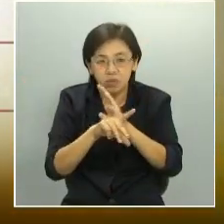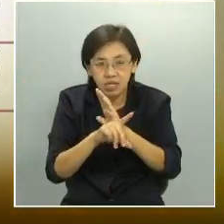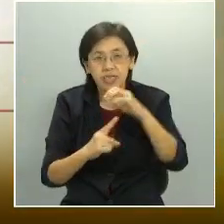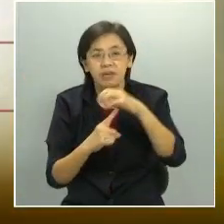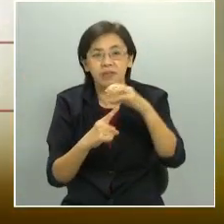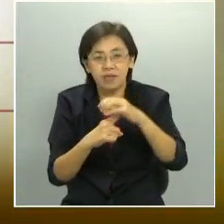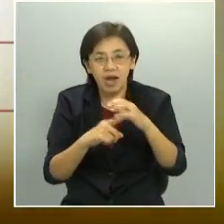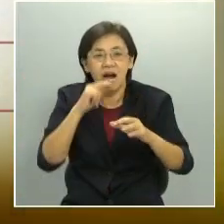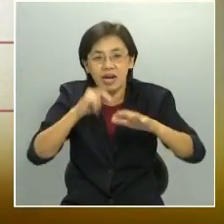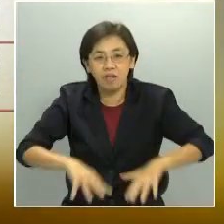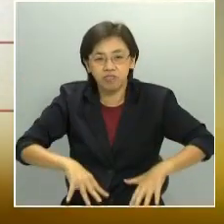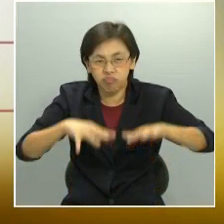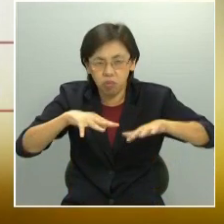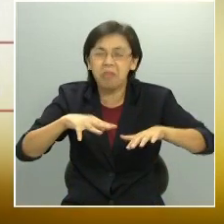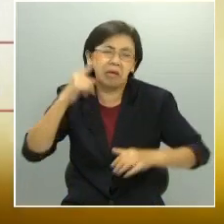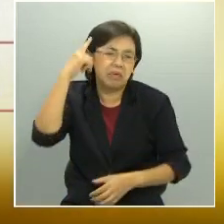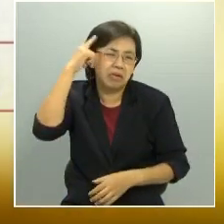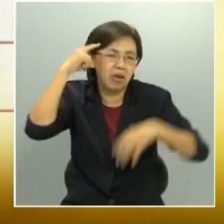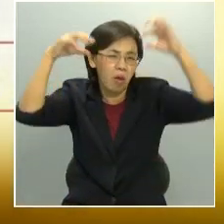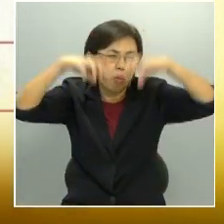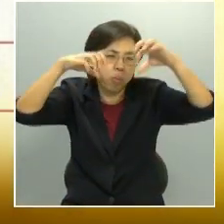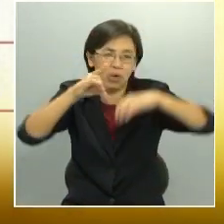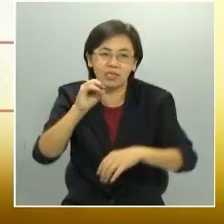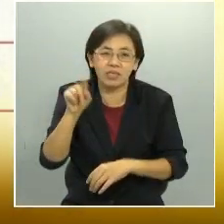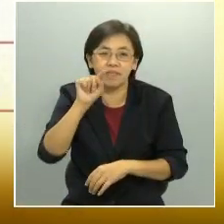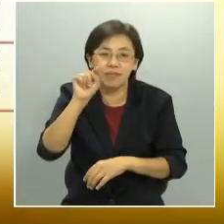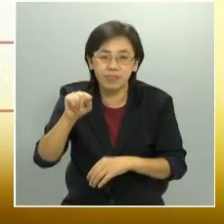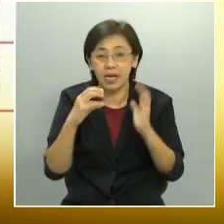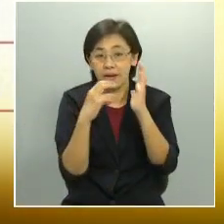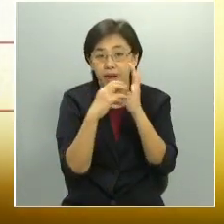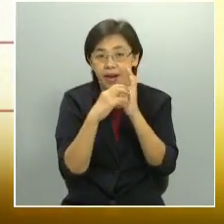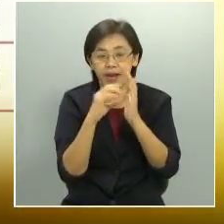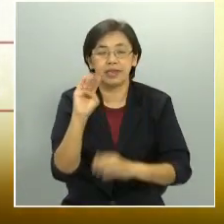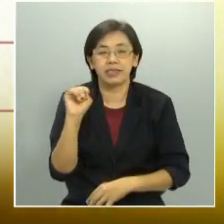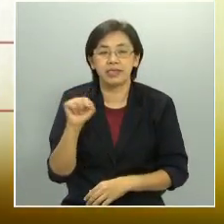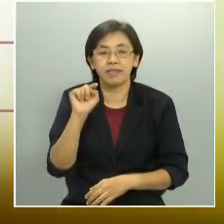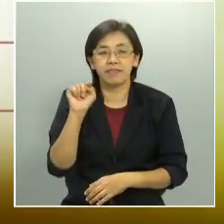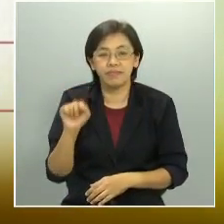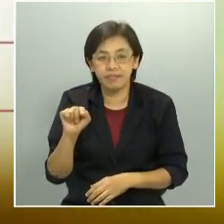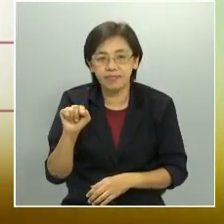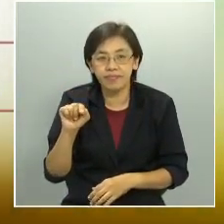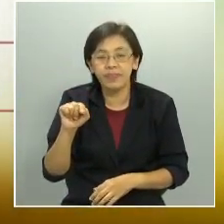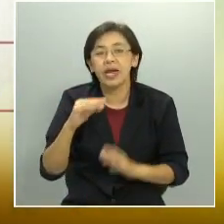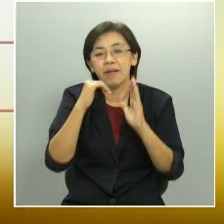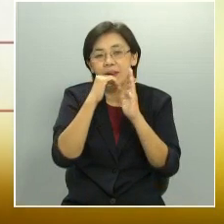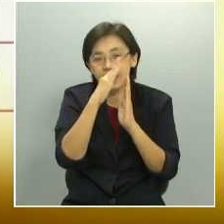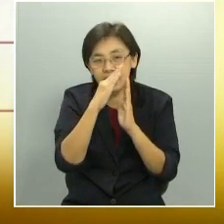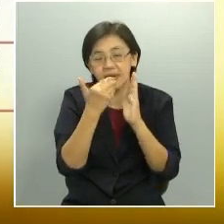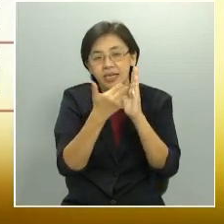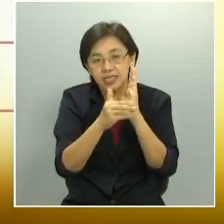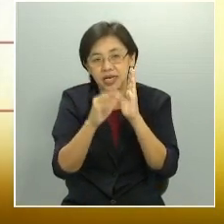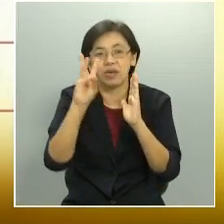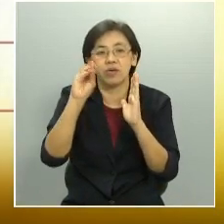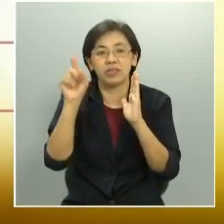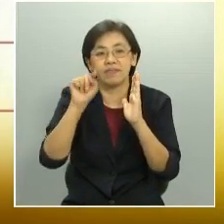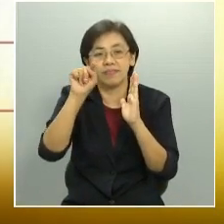ท่วมแหงเลยถ้าเกิด 70ไม่ใช่ของพื้นที่ขณะนี้ภาคกลางน้อยหน่อย40เปอร์เซ็นต์นอกเหนือจะนั้นก็จะเป็นภาคเหนืออีสาน 60